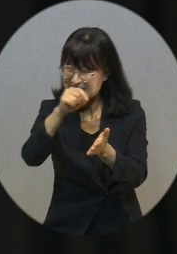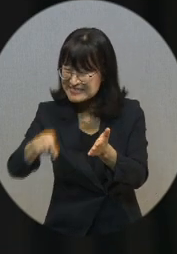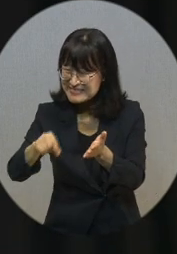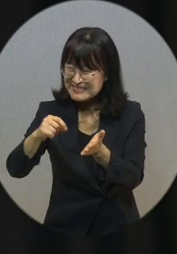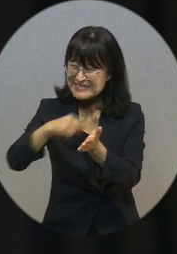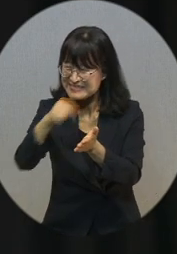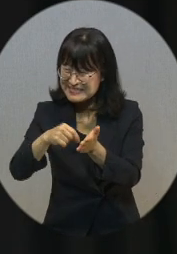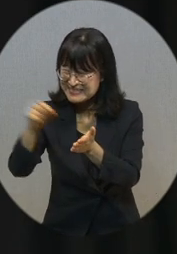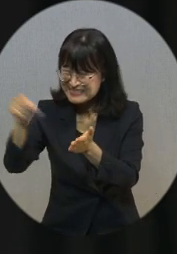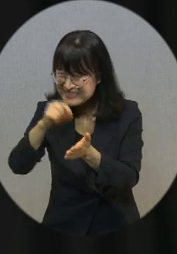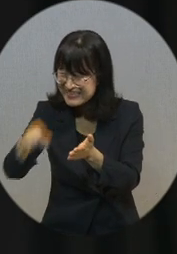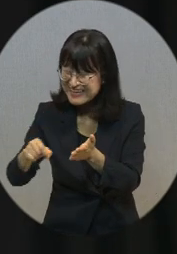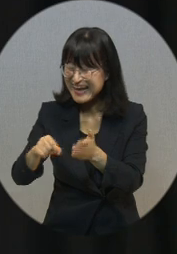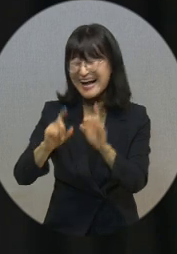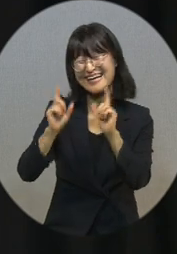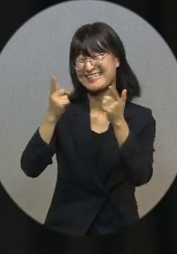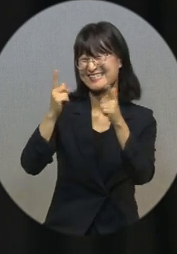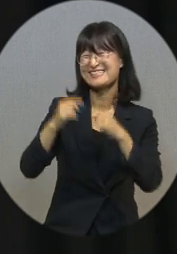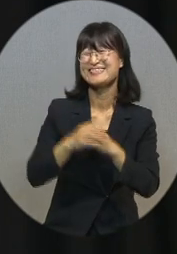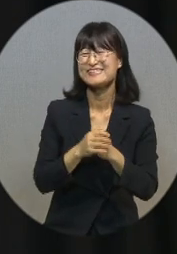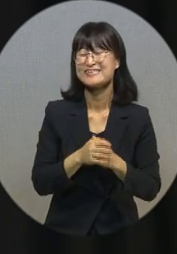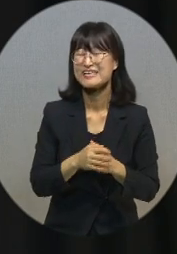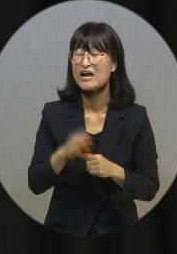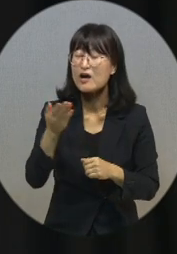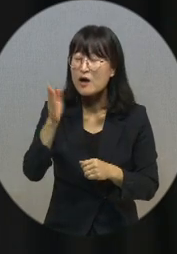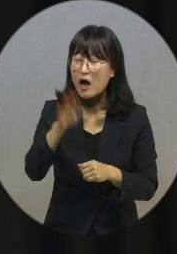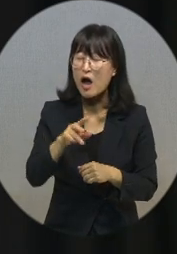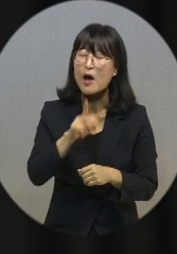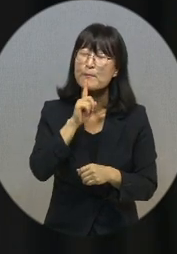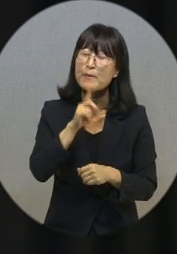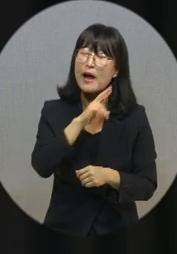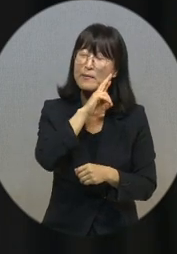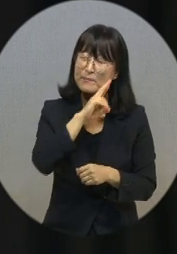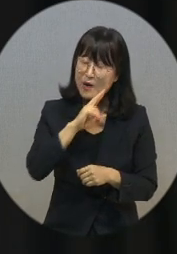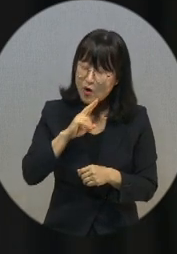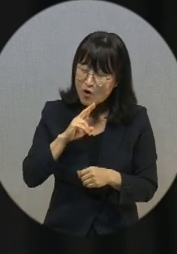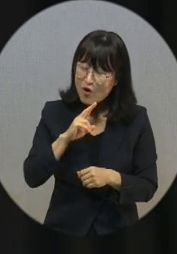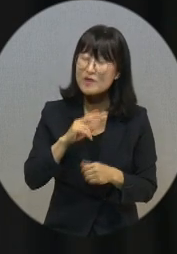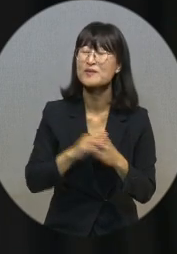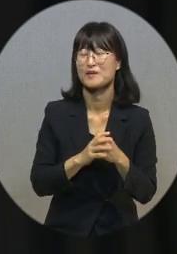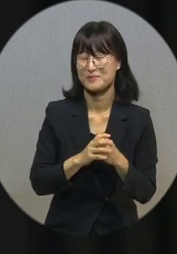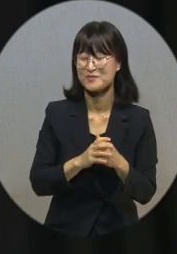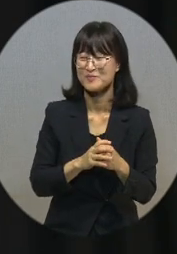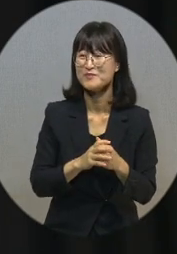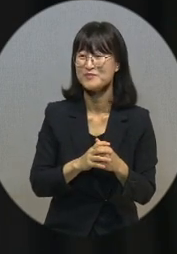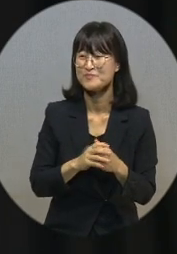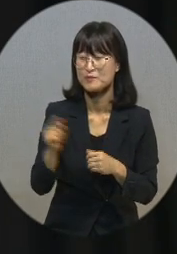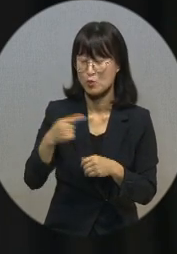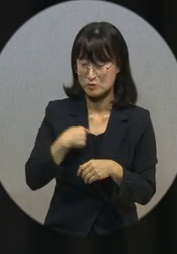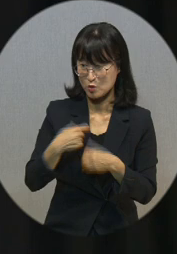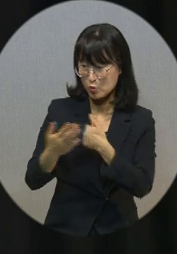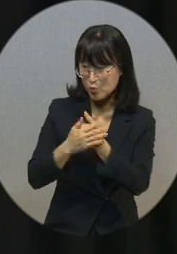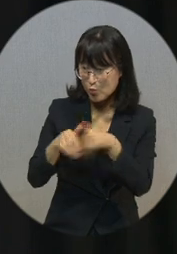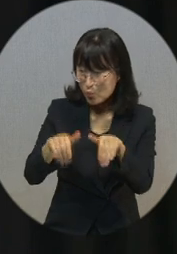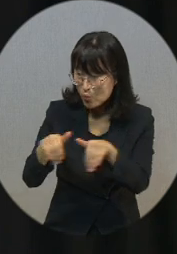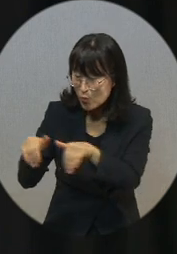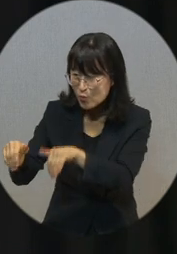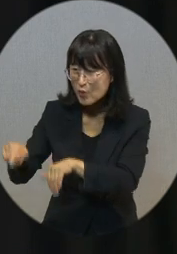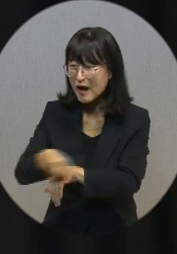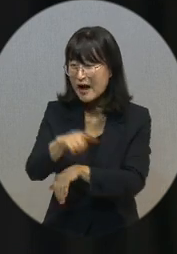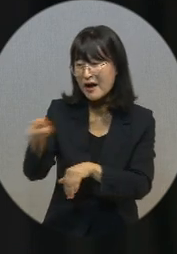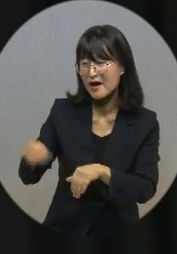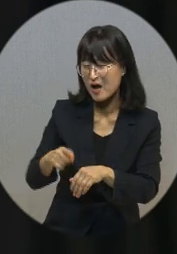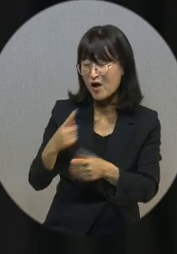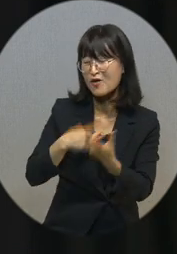쉽게 이런 표현을 해서 말씀을 드릴까, 우리 보좌진 분들이 갖고 오신 부분을 제가 더 쉽게 고쳐서 더 쉽게